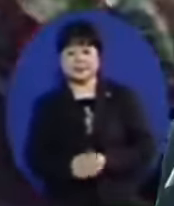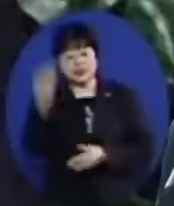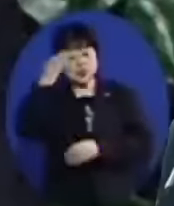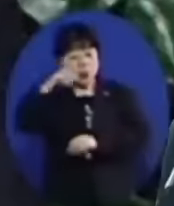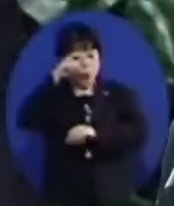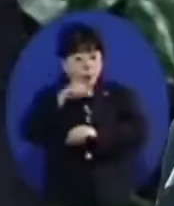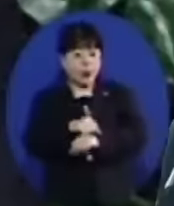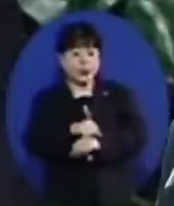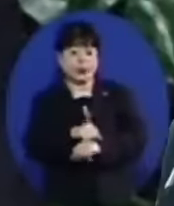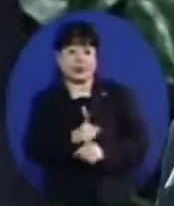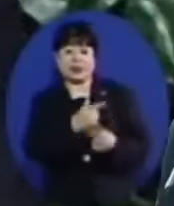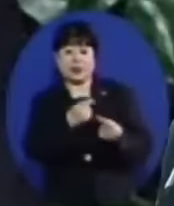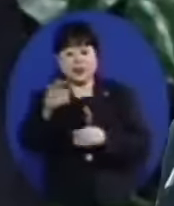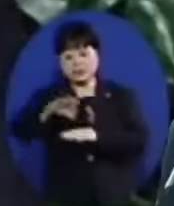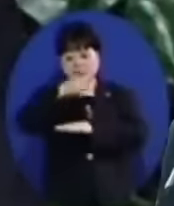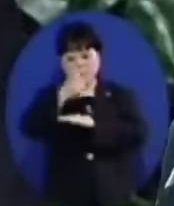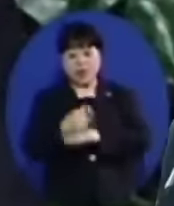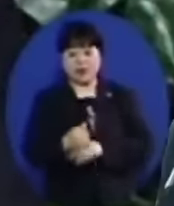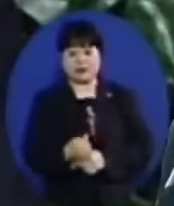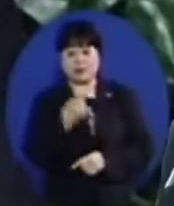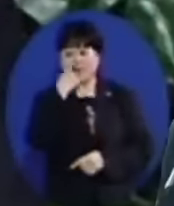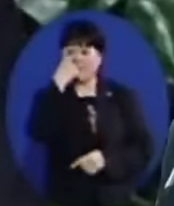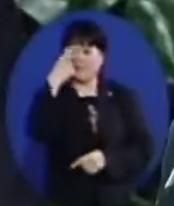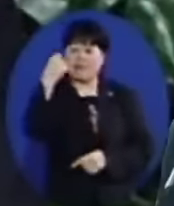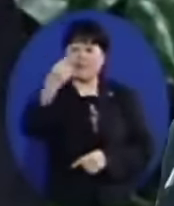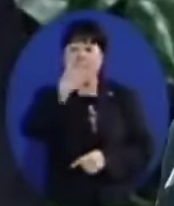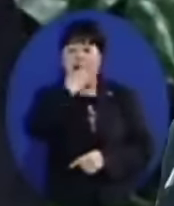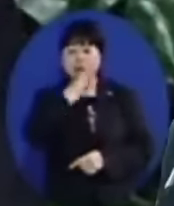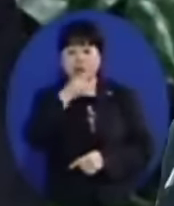솔로몬같이 휘황찬란하게 사는 사람도